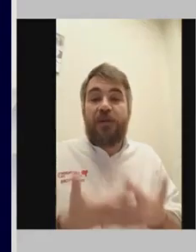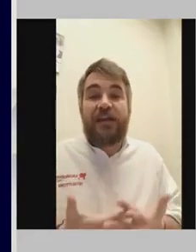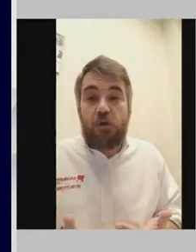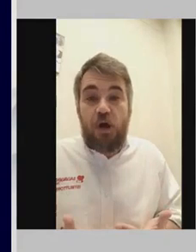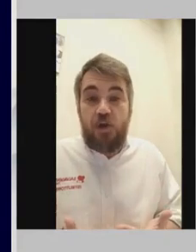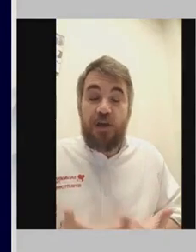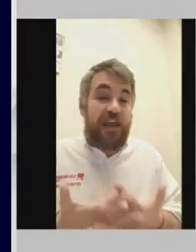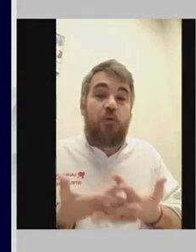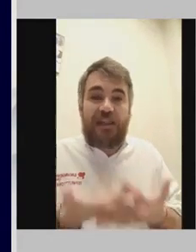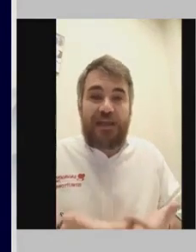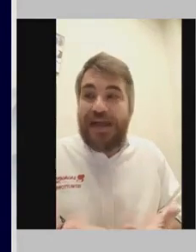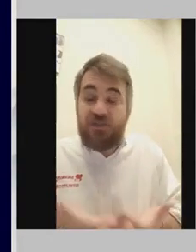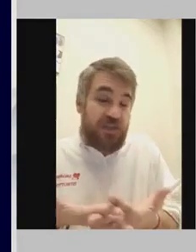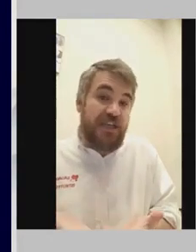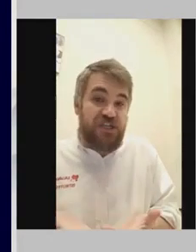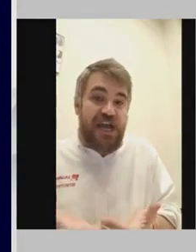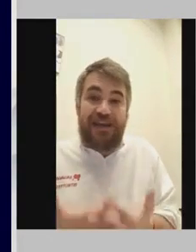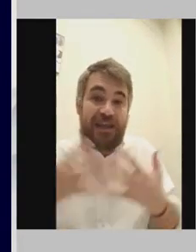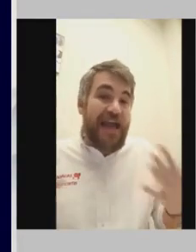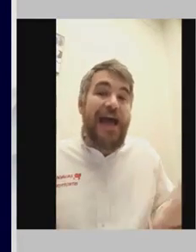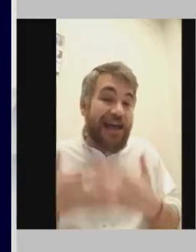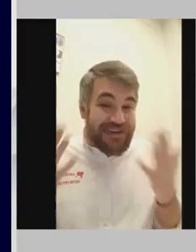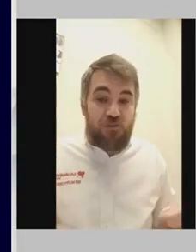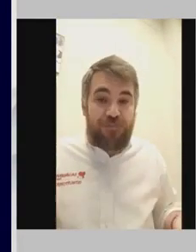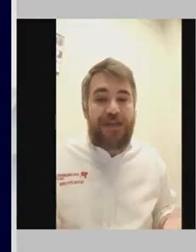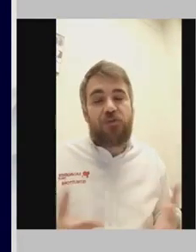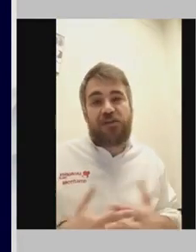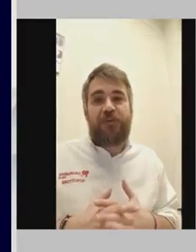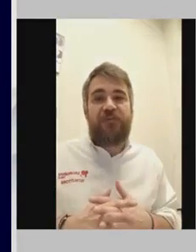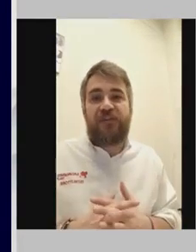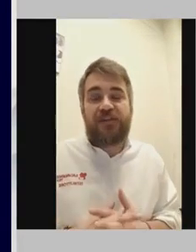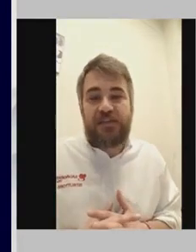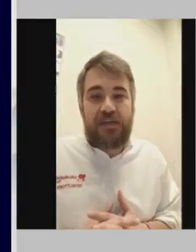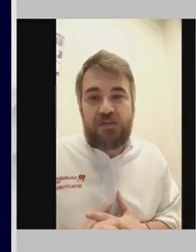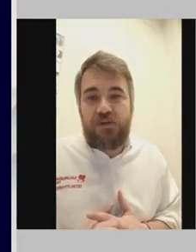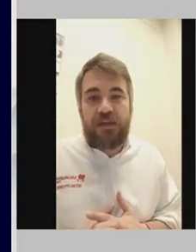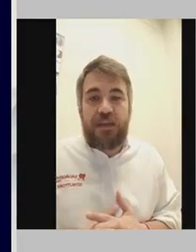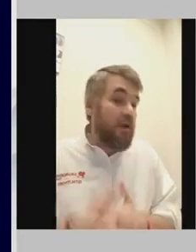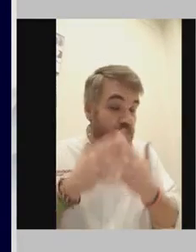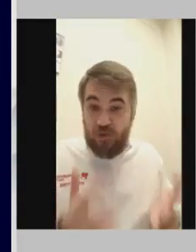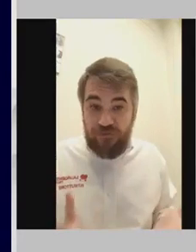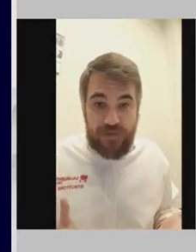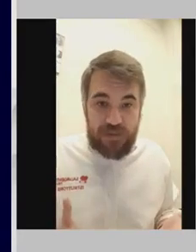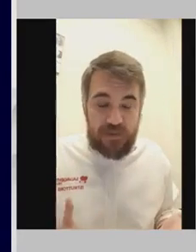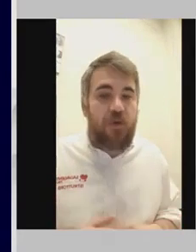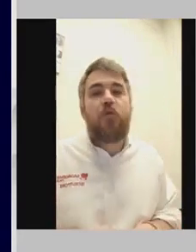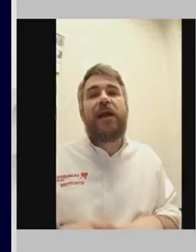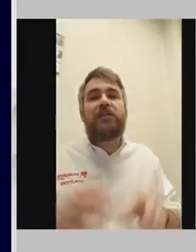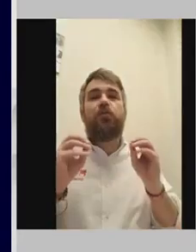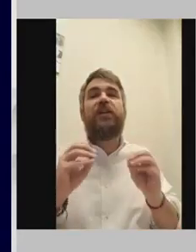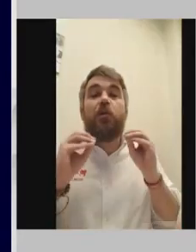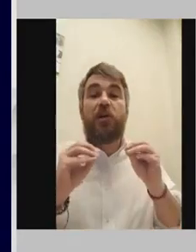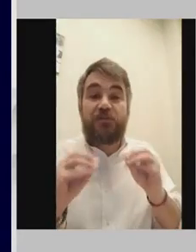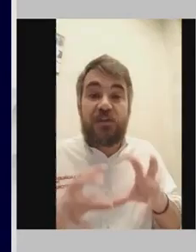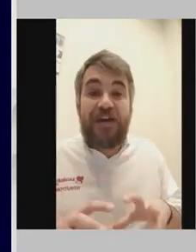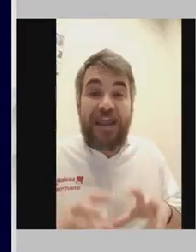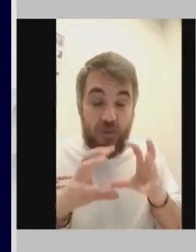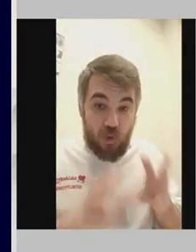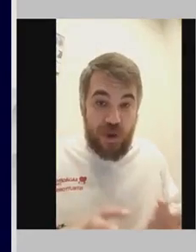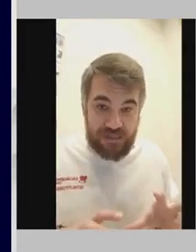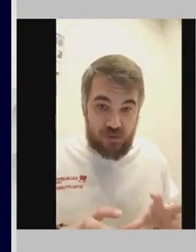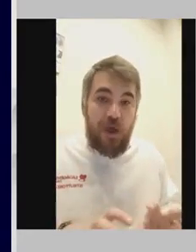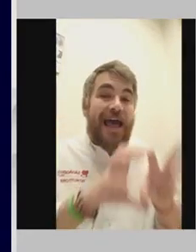defibrillatore obbligatorio, e guarda caso in 10 anni ha raddoppiato la sopravvivenza dal arresto cardiaco, e ovviamente non è un caso. Quindi quello che bisogna